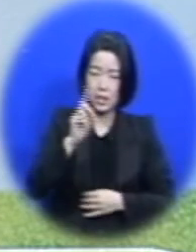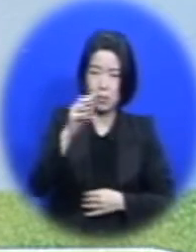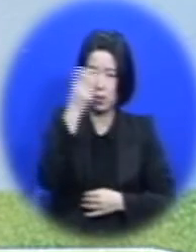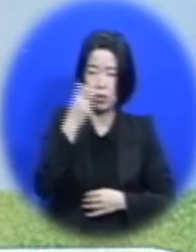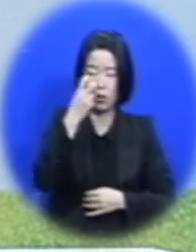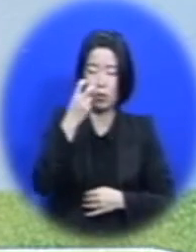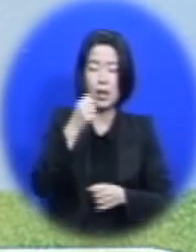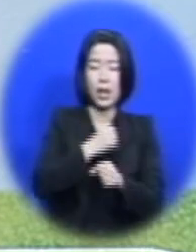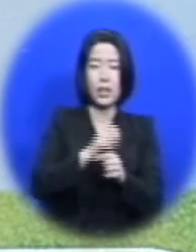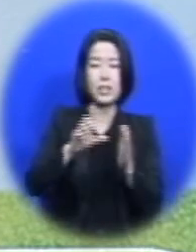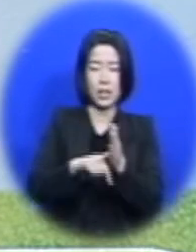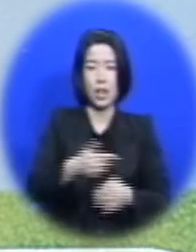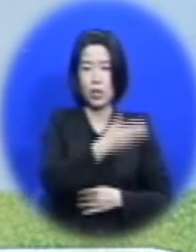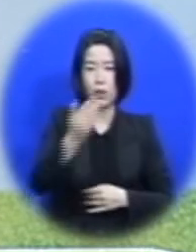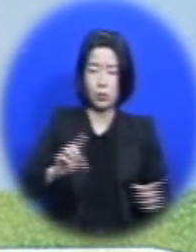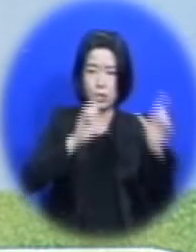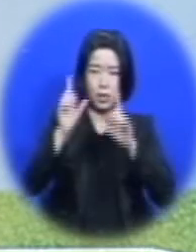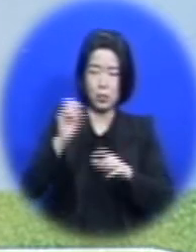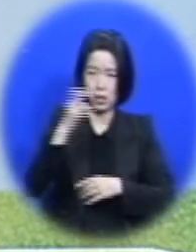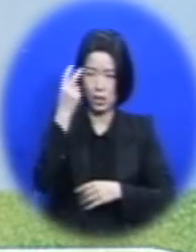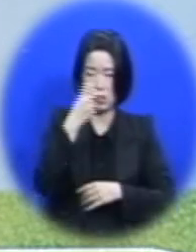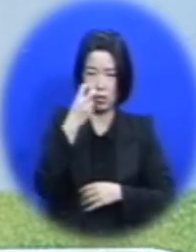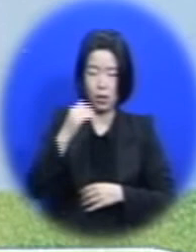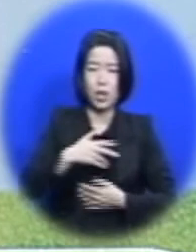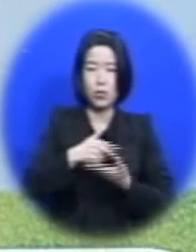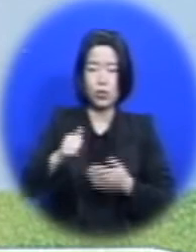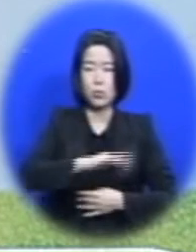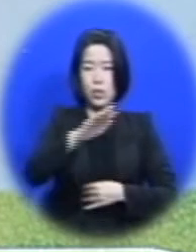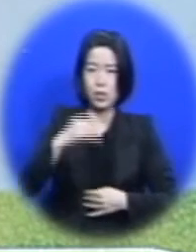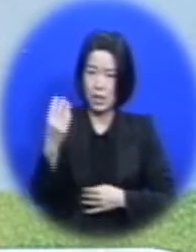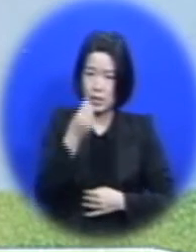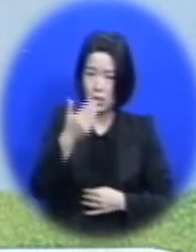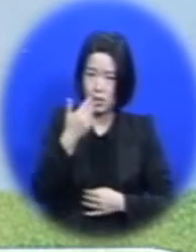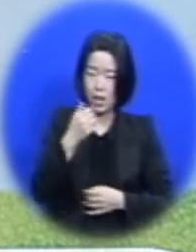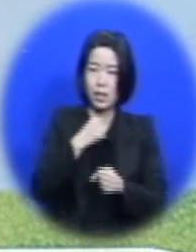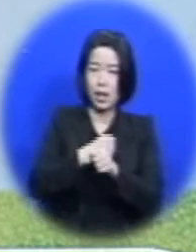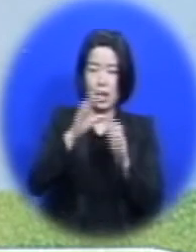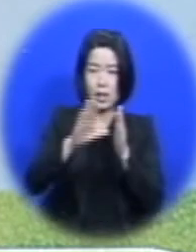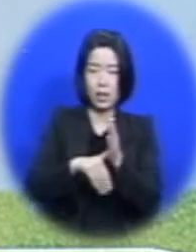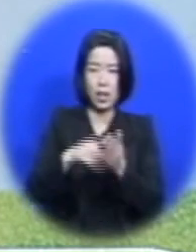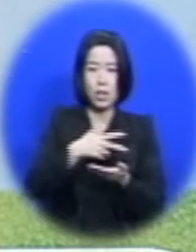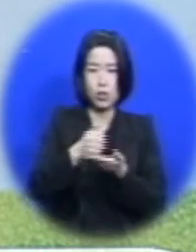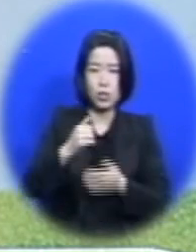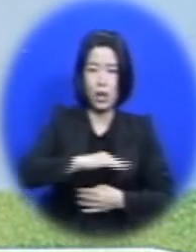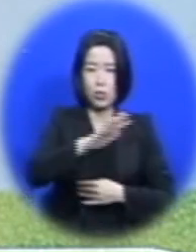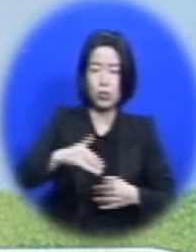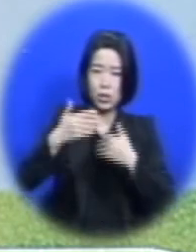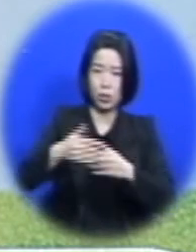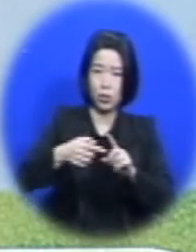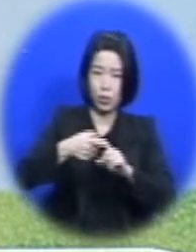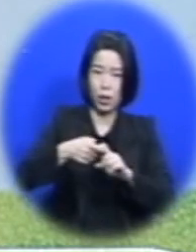시간에 여러분의 삶을 주님은 우리에게 성찬을 하게 하시면서 주님과 우리 사회의 관계를 다시